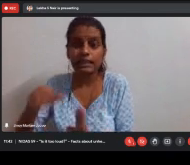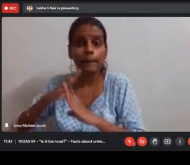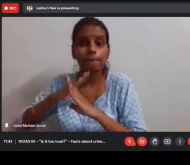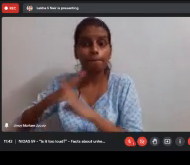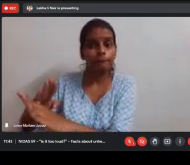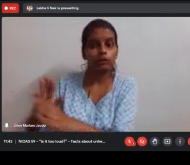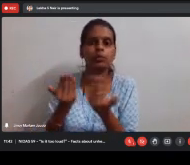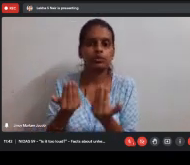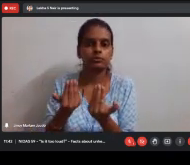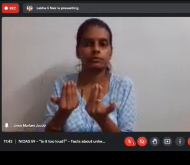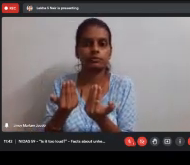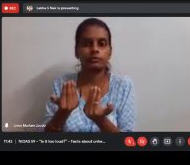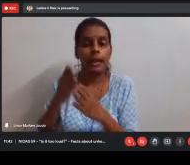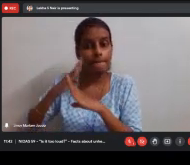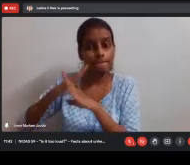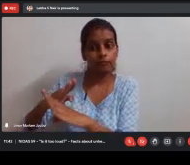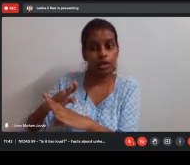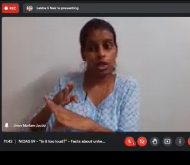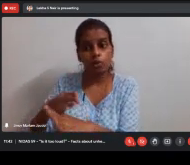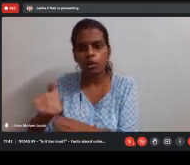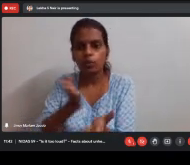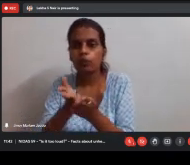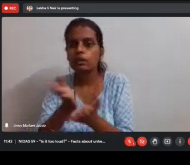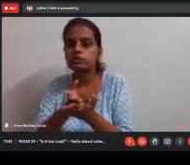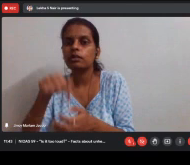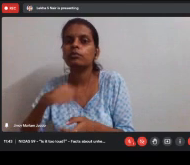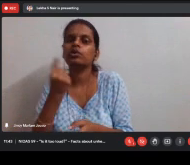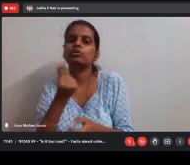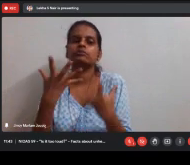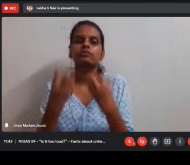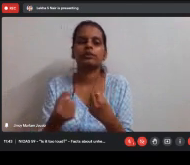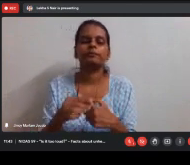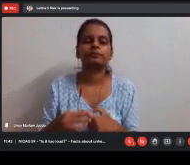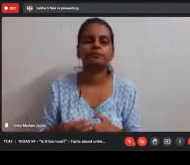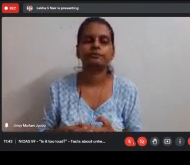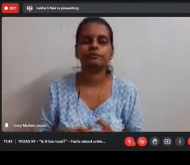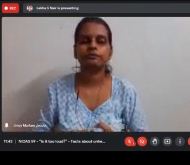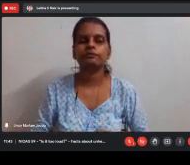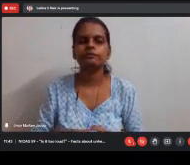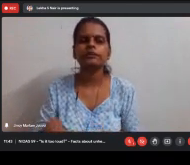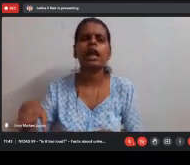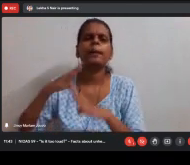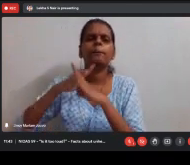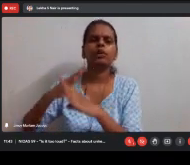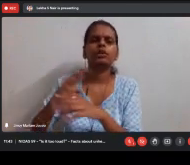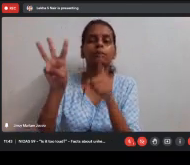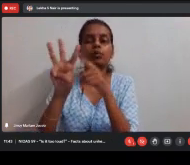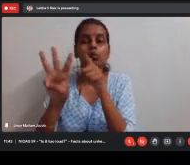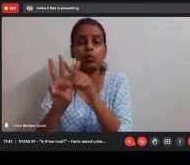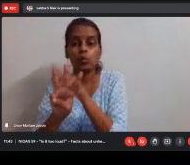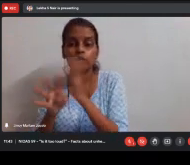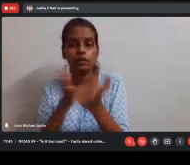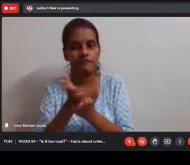സാധ്യതയുണ്ട് എങ്കിൽ ആ ശബ്ദങ്ങൾ ഒന്നുകിൽ ഒഴിവാക്കുക, അല്ലെങ്കിൽ ആ ശബ്ദങ്ങൾ തൊഴിൽ നമ്മൾ ചെയ്യുന്ന ജോലിയോടൊപ്പം